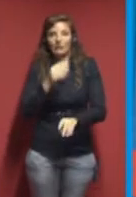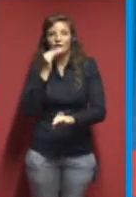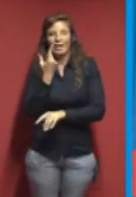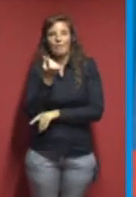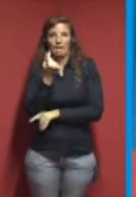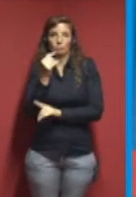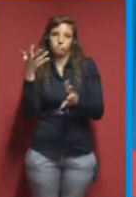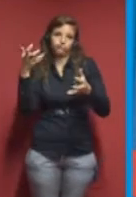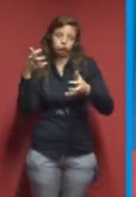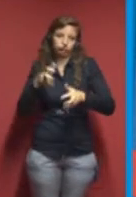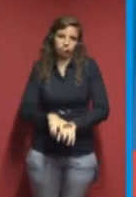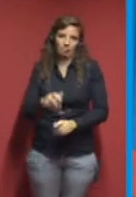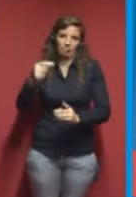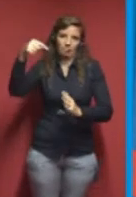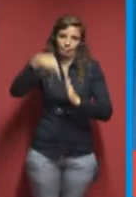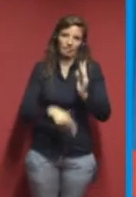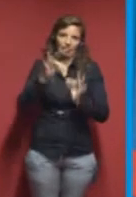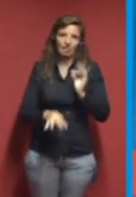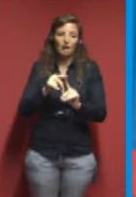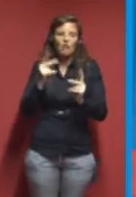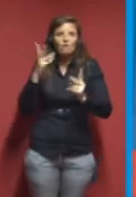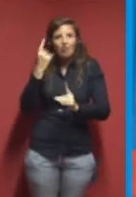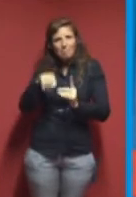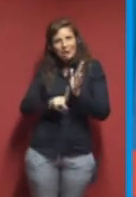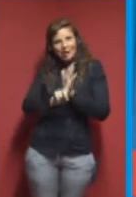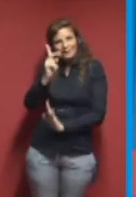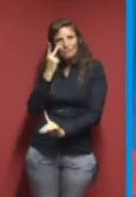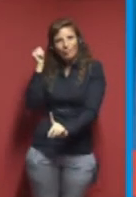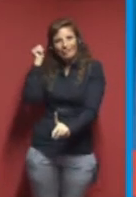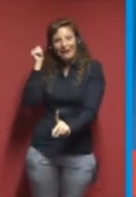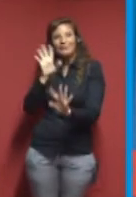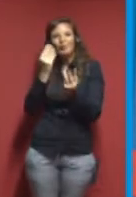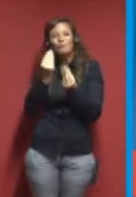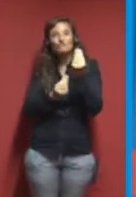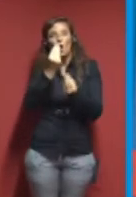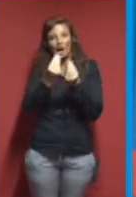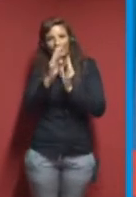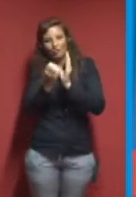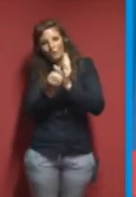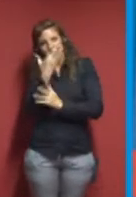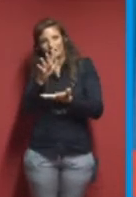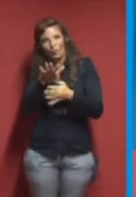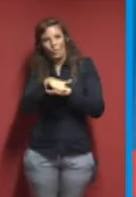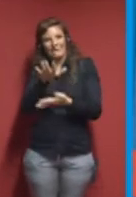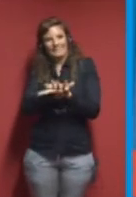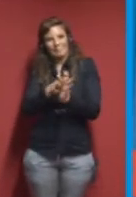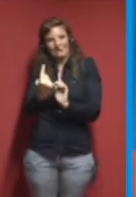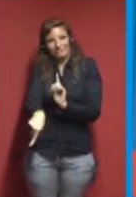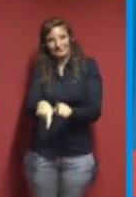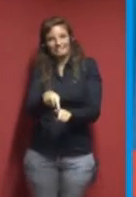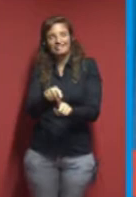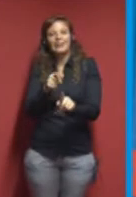scenderà molto rapidamente in questo è il risultato ecco dei giocattoli cocreate a parte